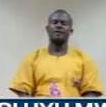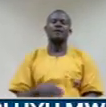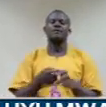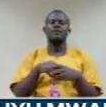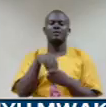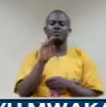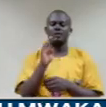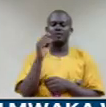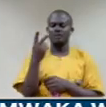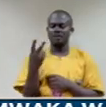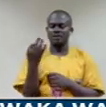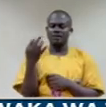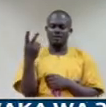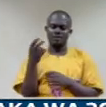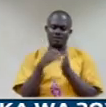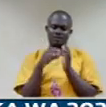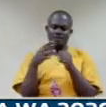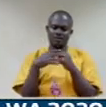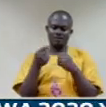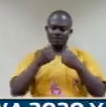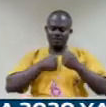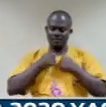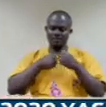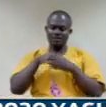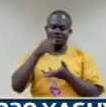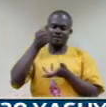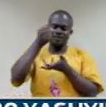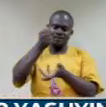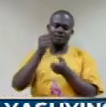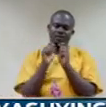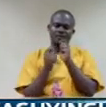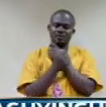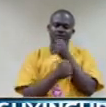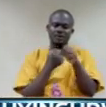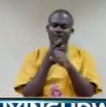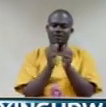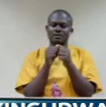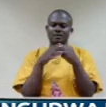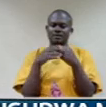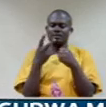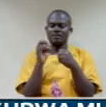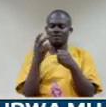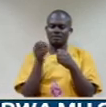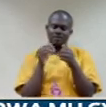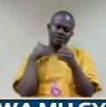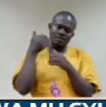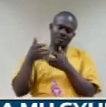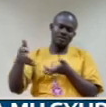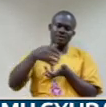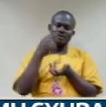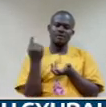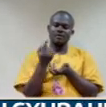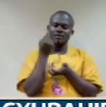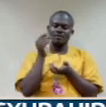miliyari 232.9 z'amafaranga y'u Rwanda mu ngengo y'imari ivuguruye ya 2019-2020 maze yakusanywe gusa